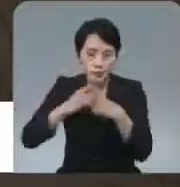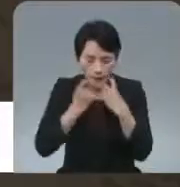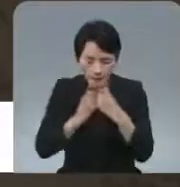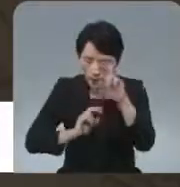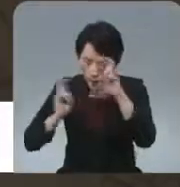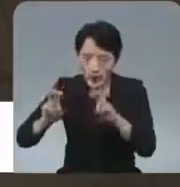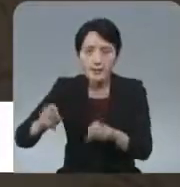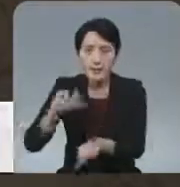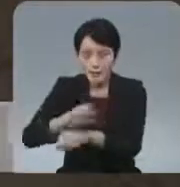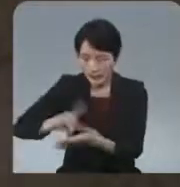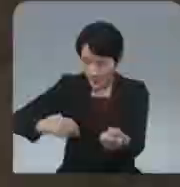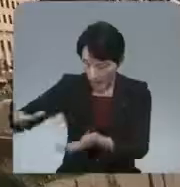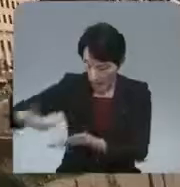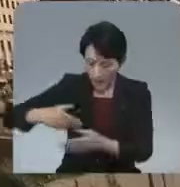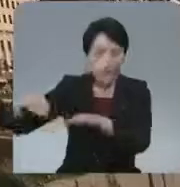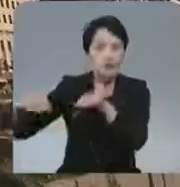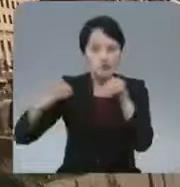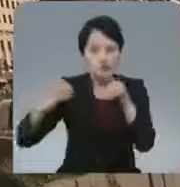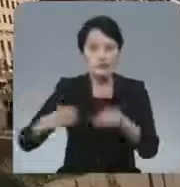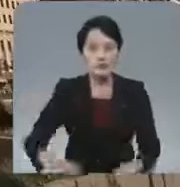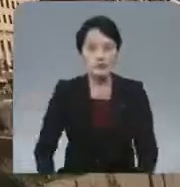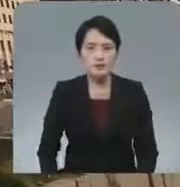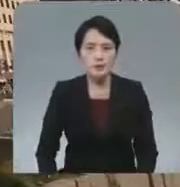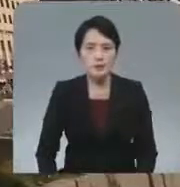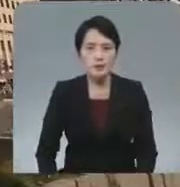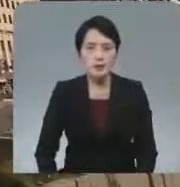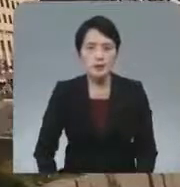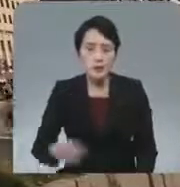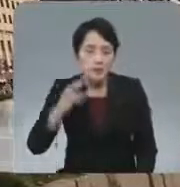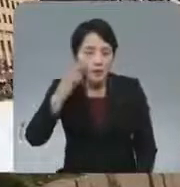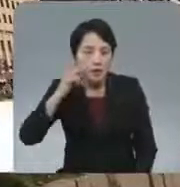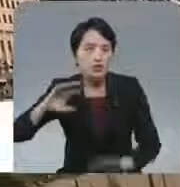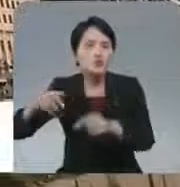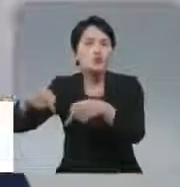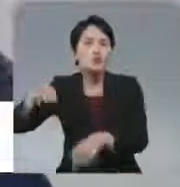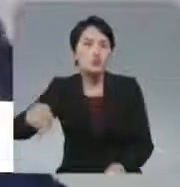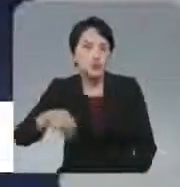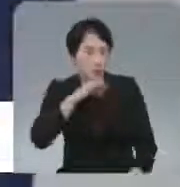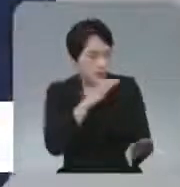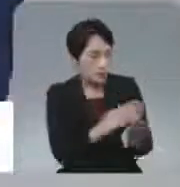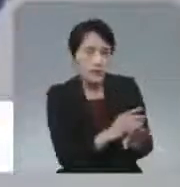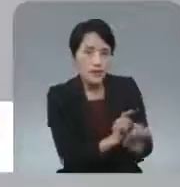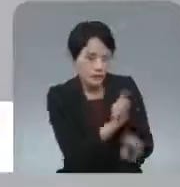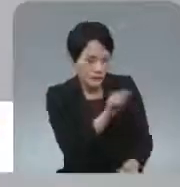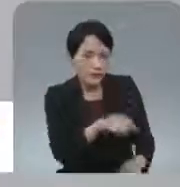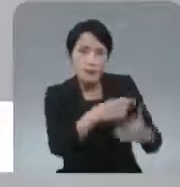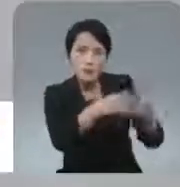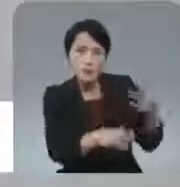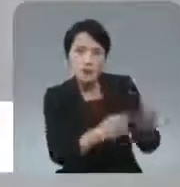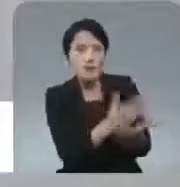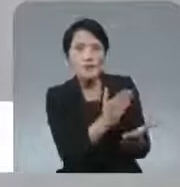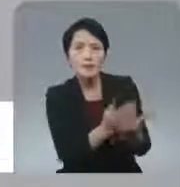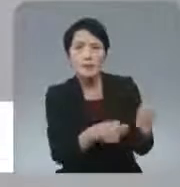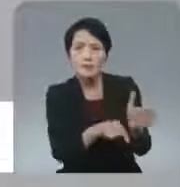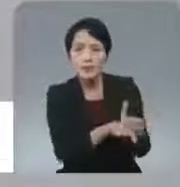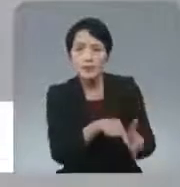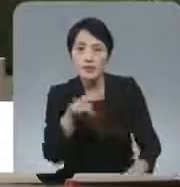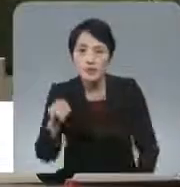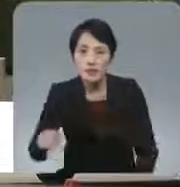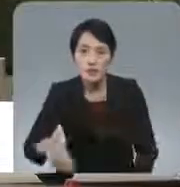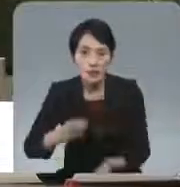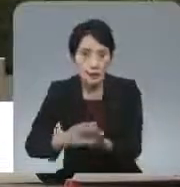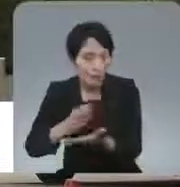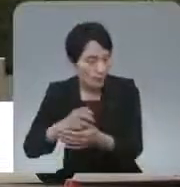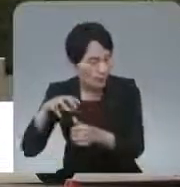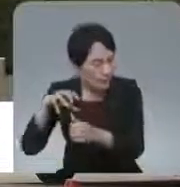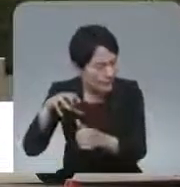Washington giải thích đồng thể Lần này là một phần trong những nỗ lực ngăn chặn Bình Nhưỡng phát triển chương trình tên lửa đạn đạo và phổ biến các công